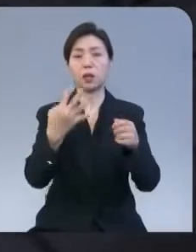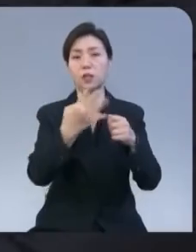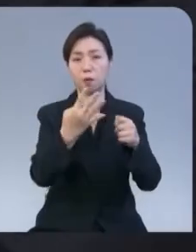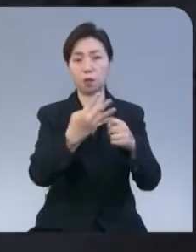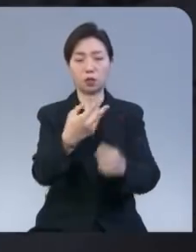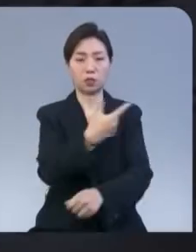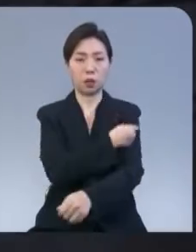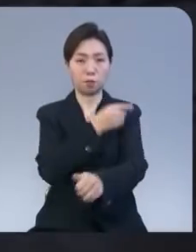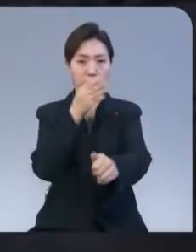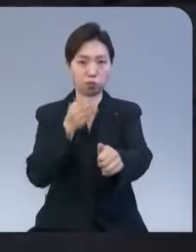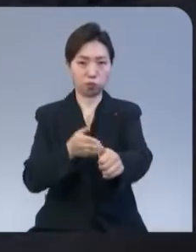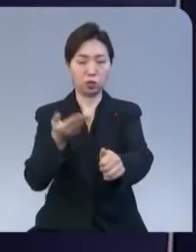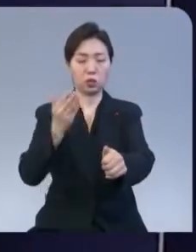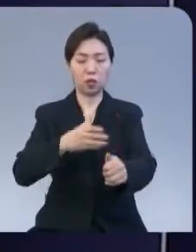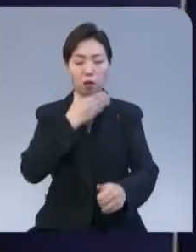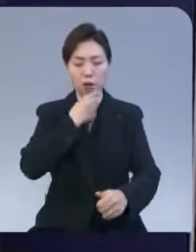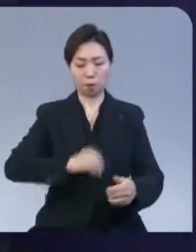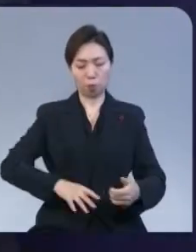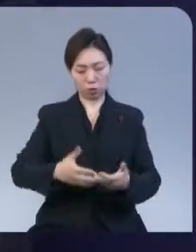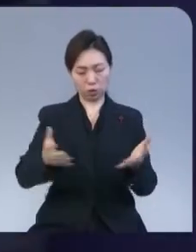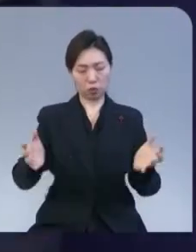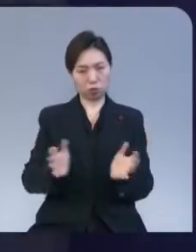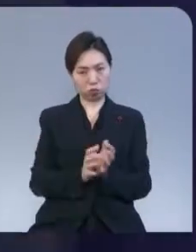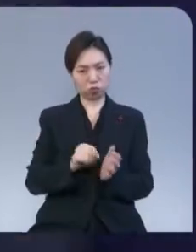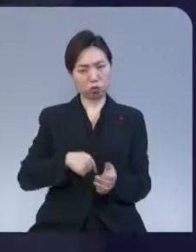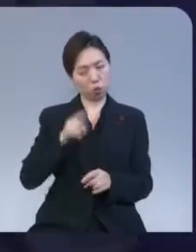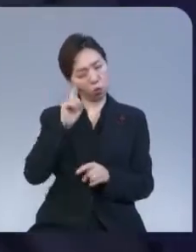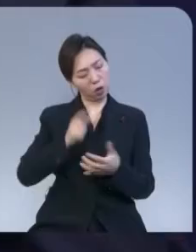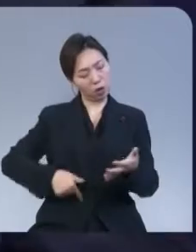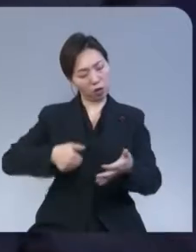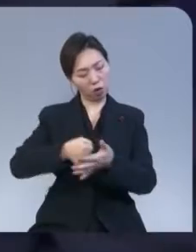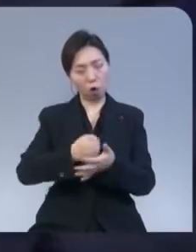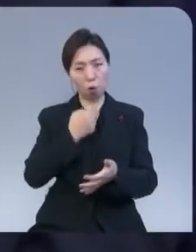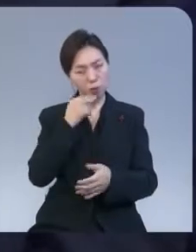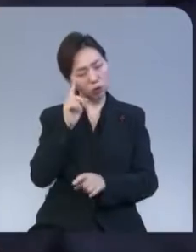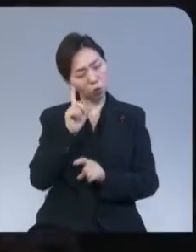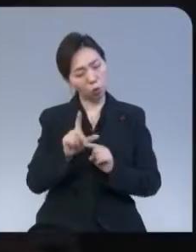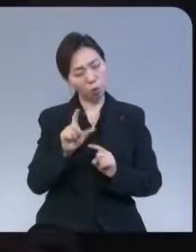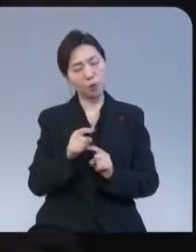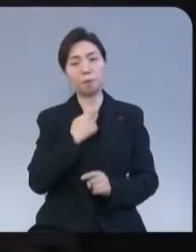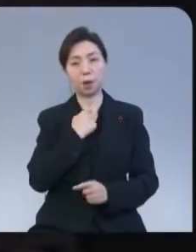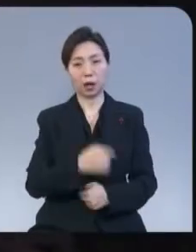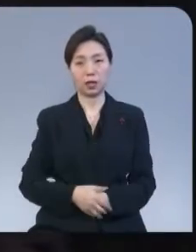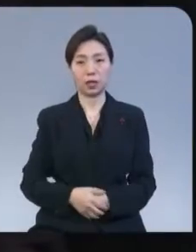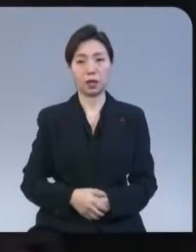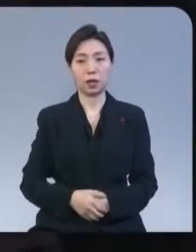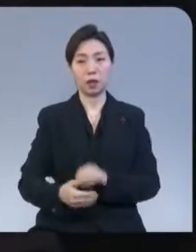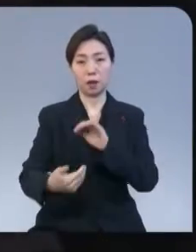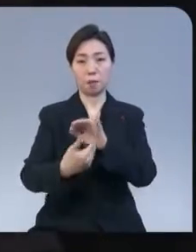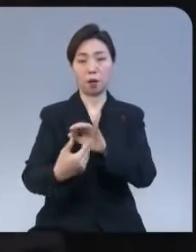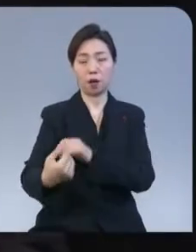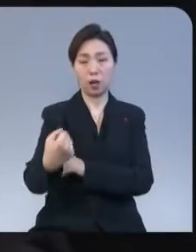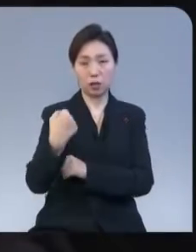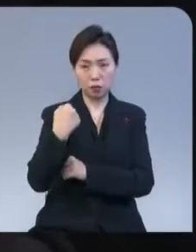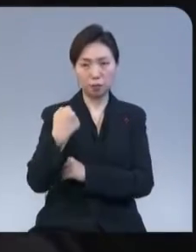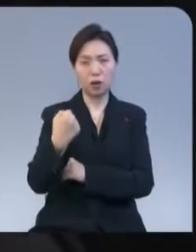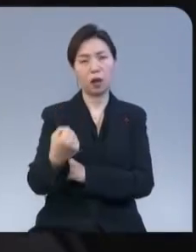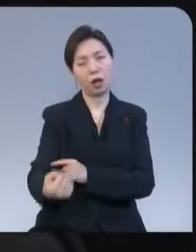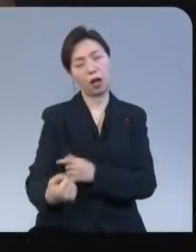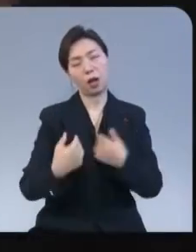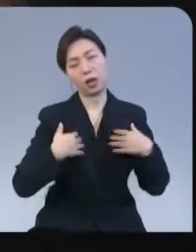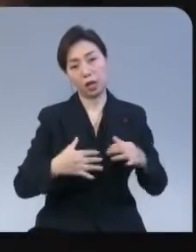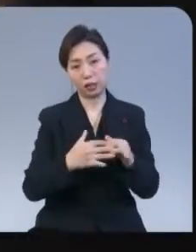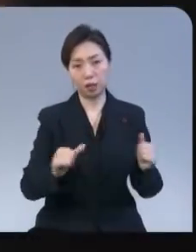보건부는 결정을 내리지 않고 신중한 모습을 보여왔습니다. 보건부는 일단 면역 저하 환자들에 대한 접종을